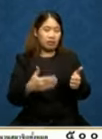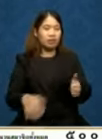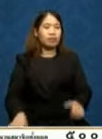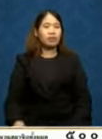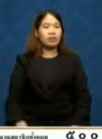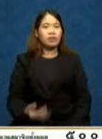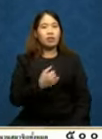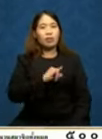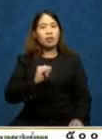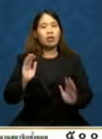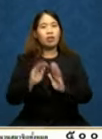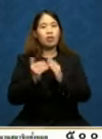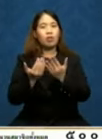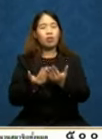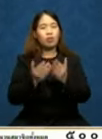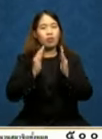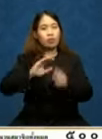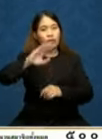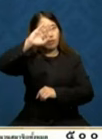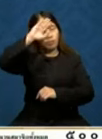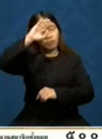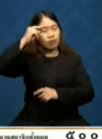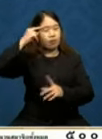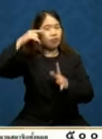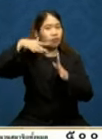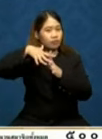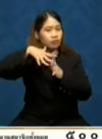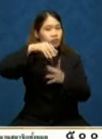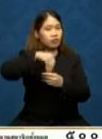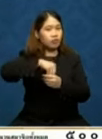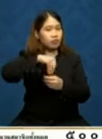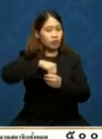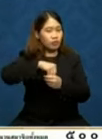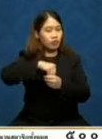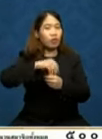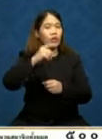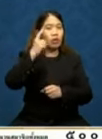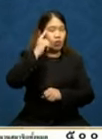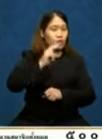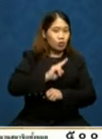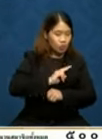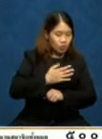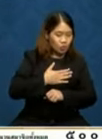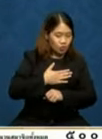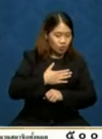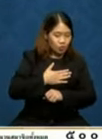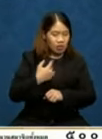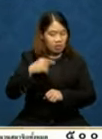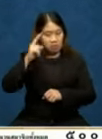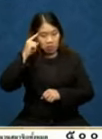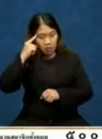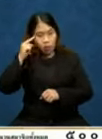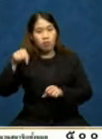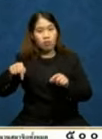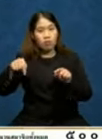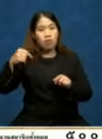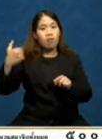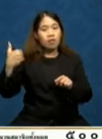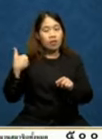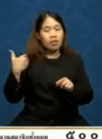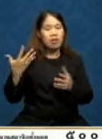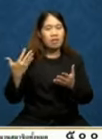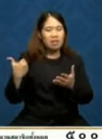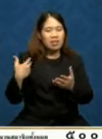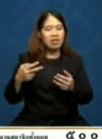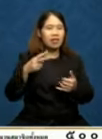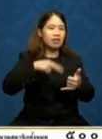ามีหลายครอบครัวที่มีผู้ป่วยจิตเวทอยู่ในบ้านครับทั้งที่รู้ตัวและไม่รู้ตัวมีทั้งได้รับการรักษา